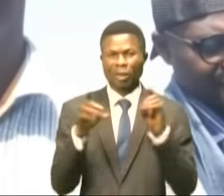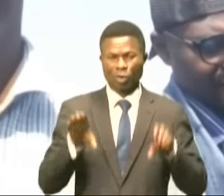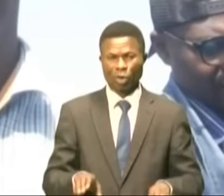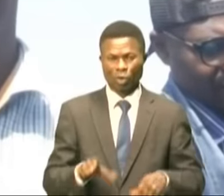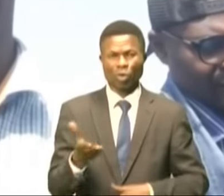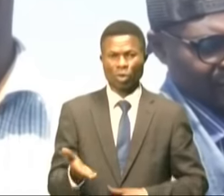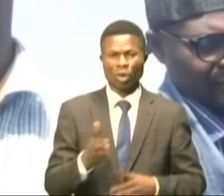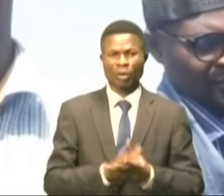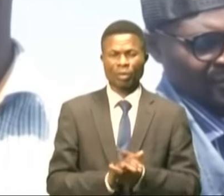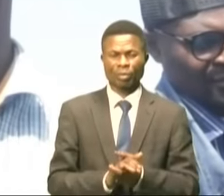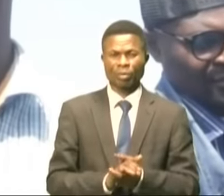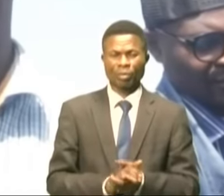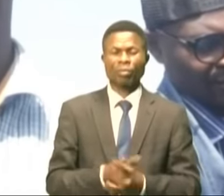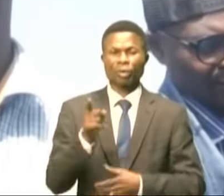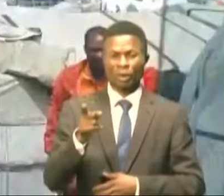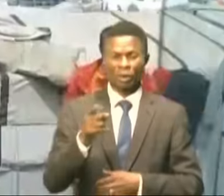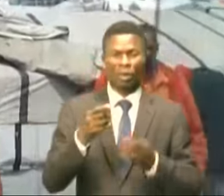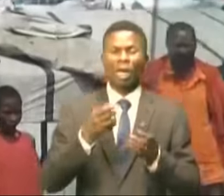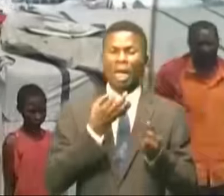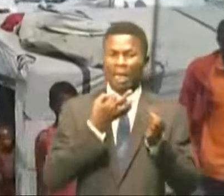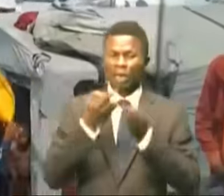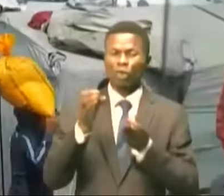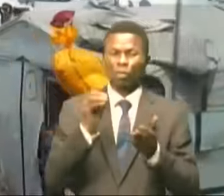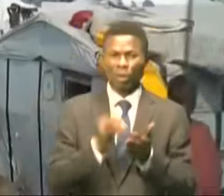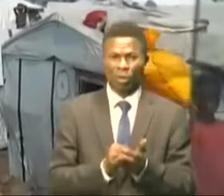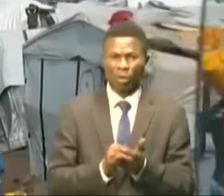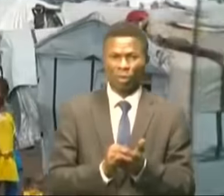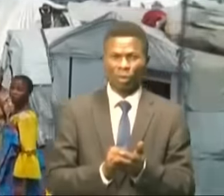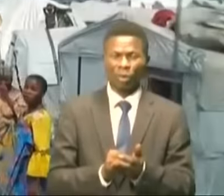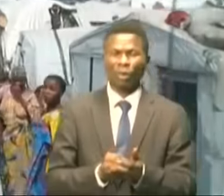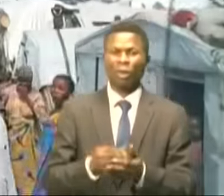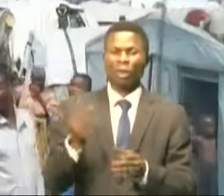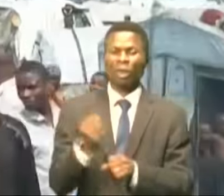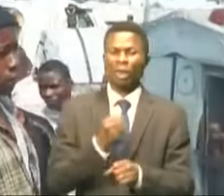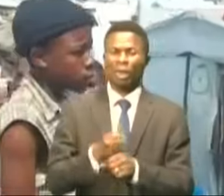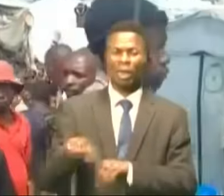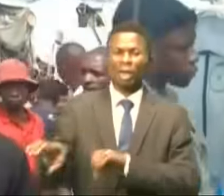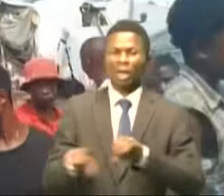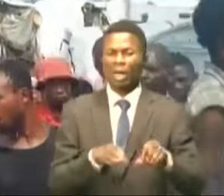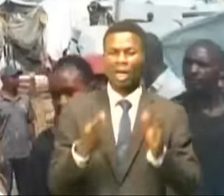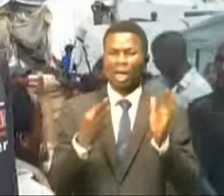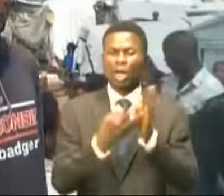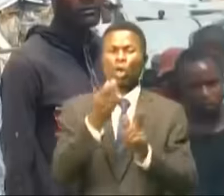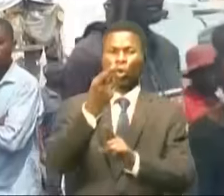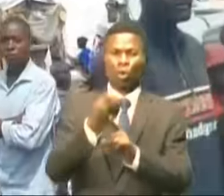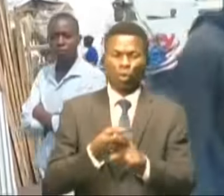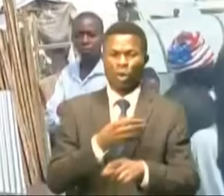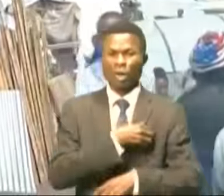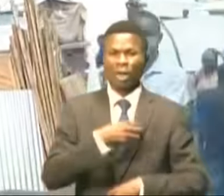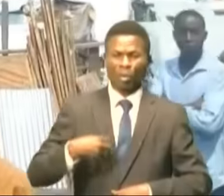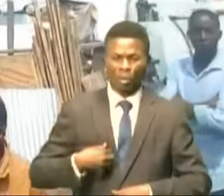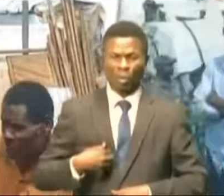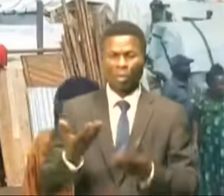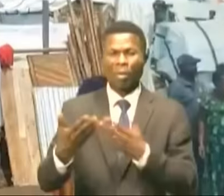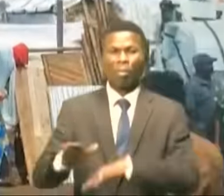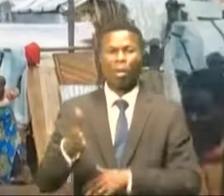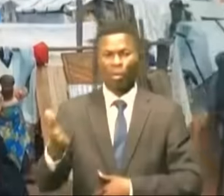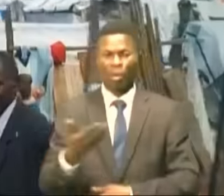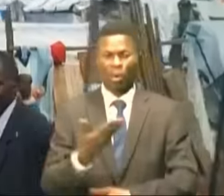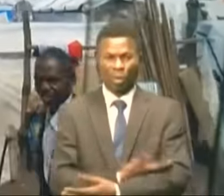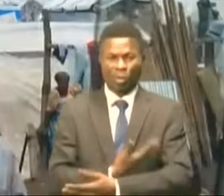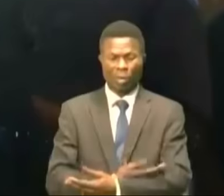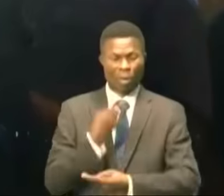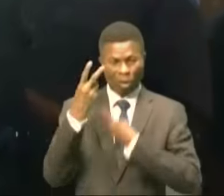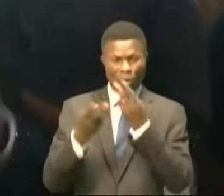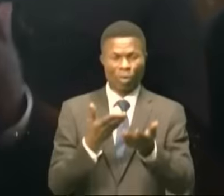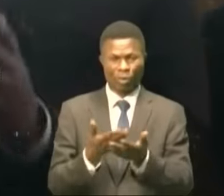démocratique du Congo. Ici est de signaler que l'enfant Grâce de 8 mois dont la mère a trouvé la mort a été visité